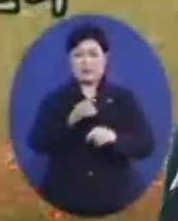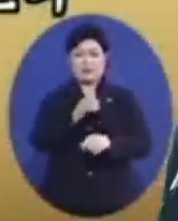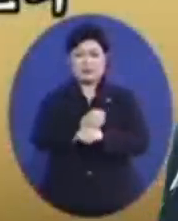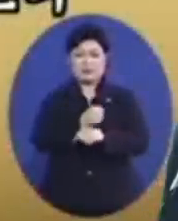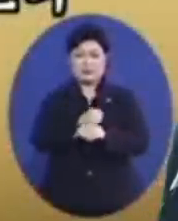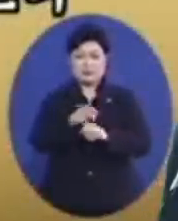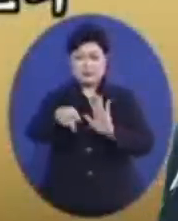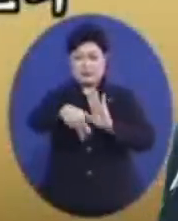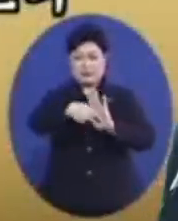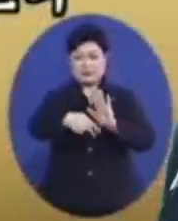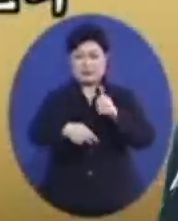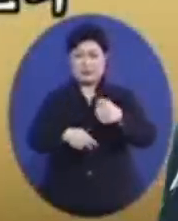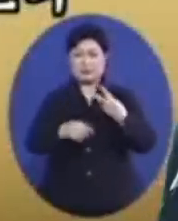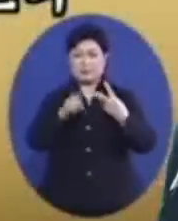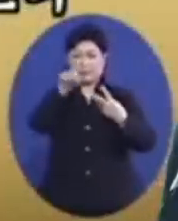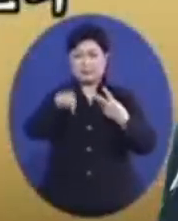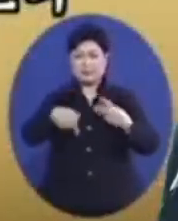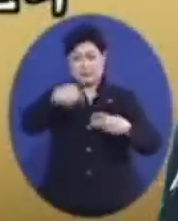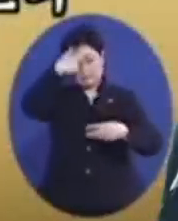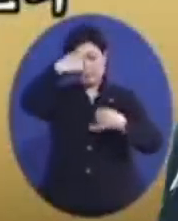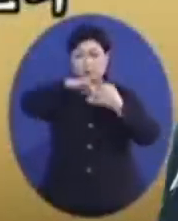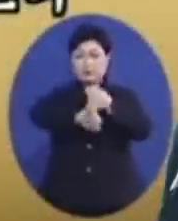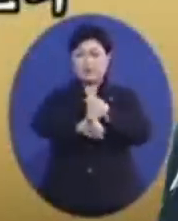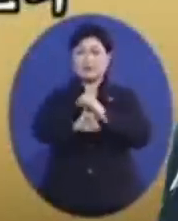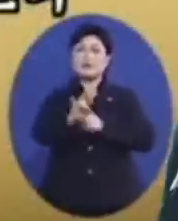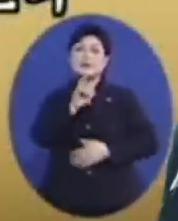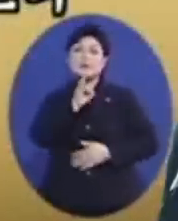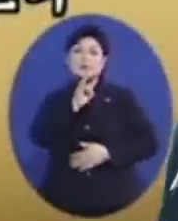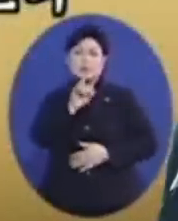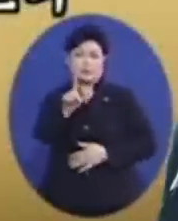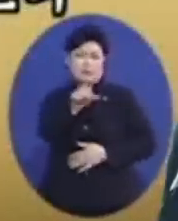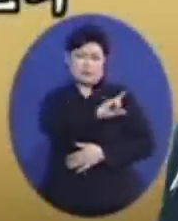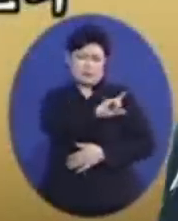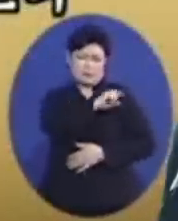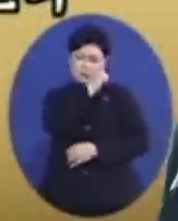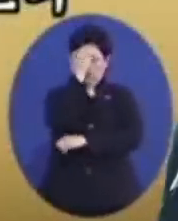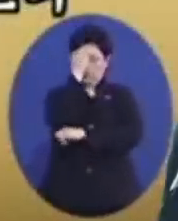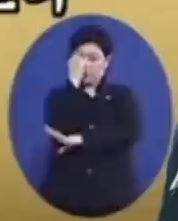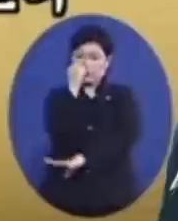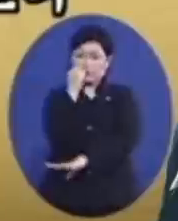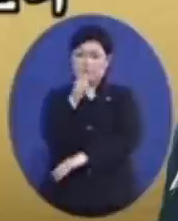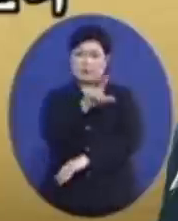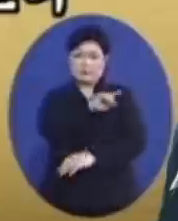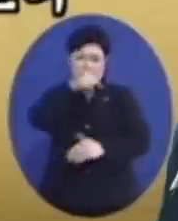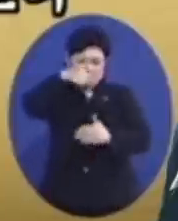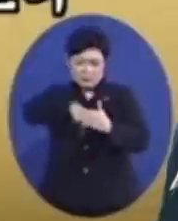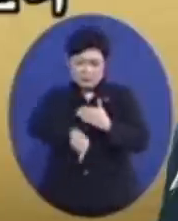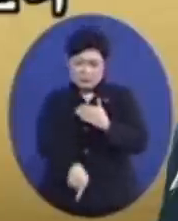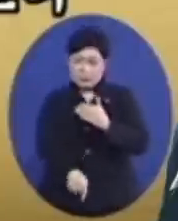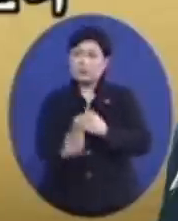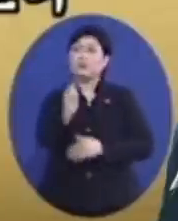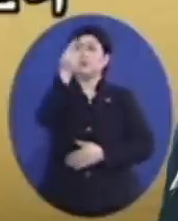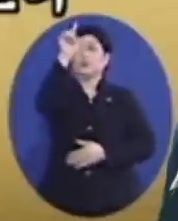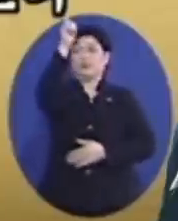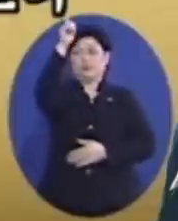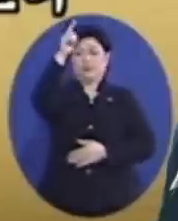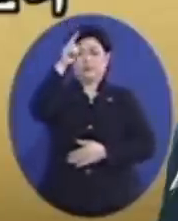이사야 53장을 구약 성서 예언의 가장 중심부요 가장 깊고 가장 높은